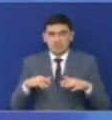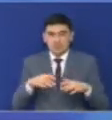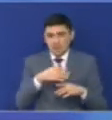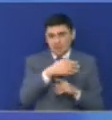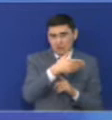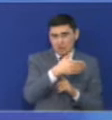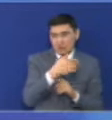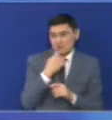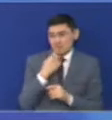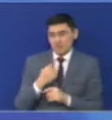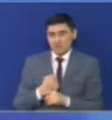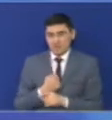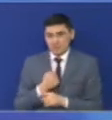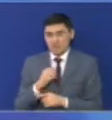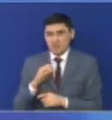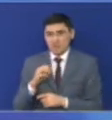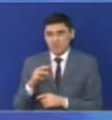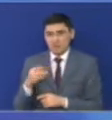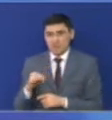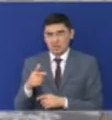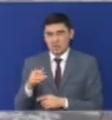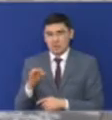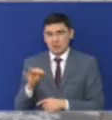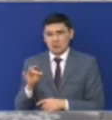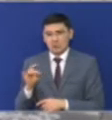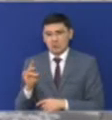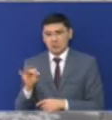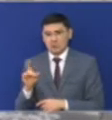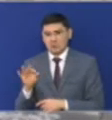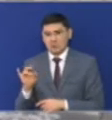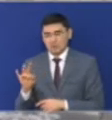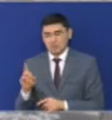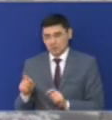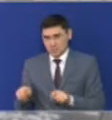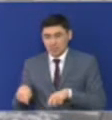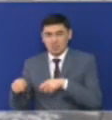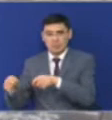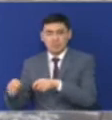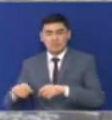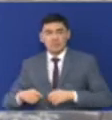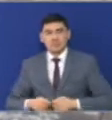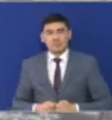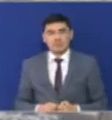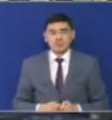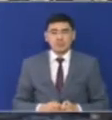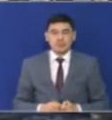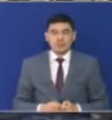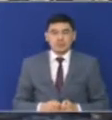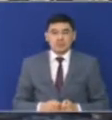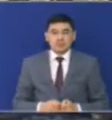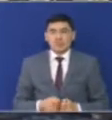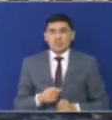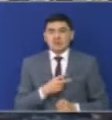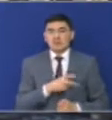передано военнослужащим Семейского гарнизона. С 28 февраля в Казахстане стартовала